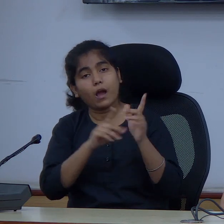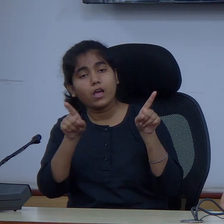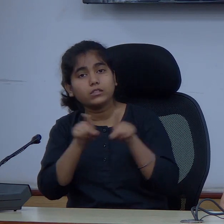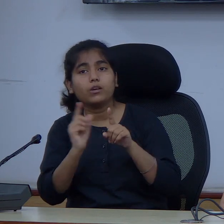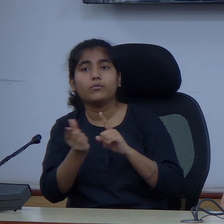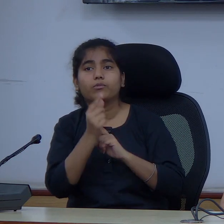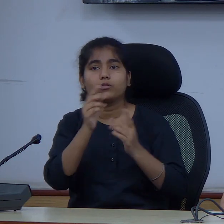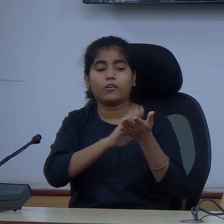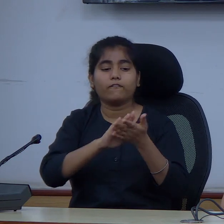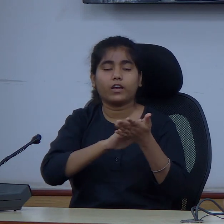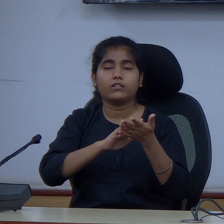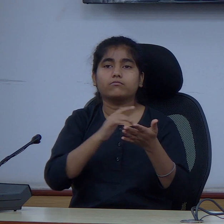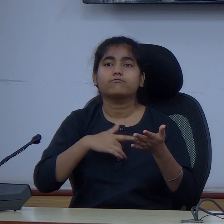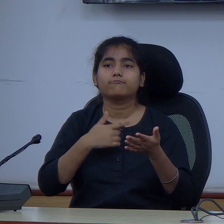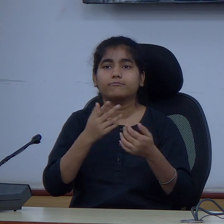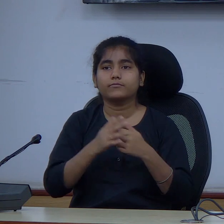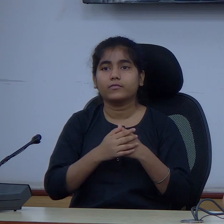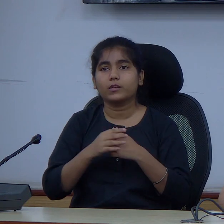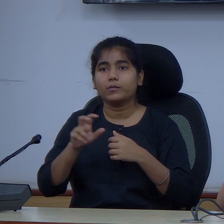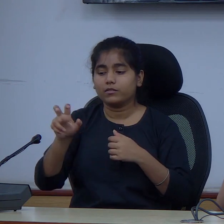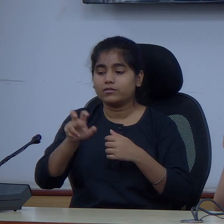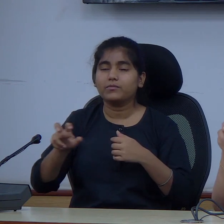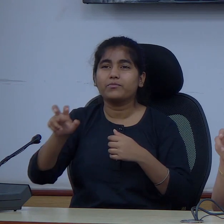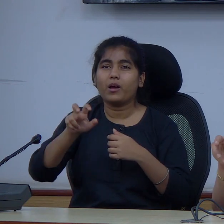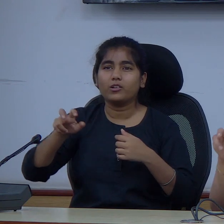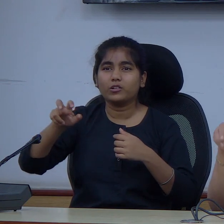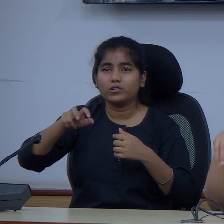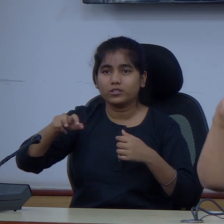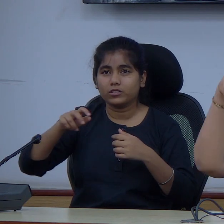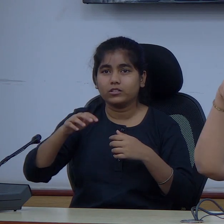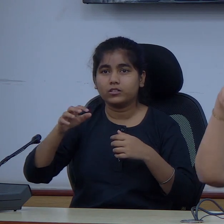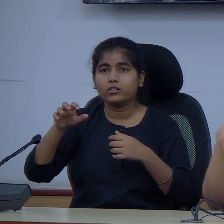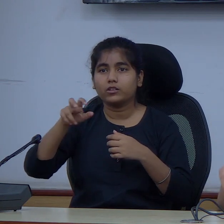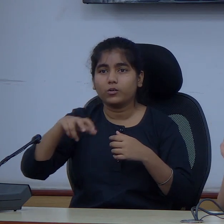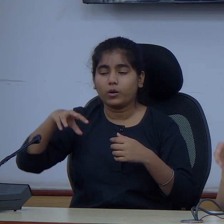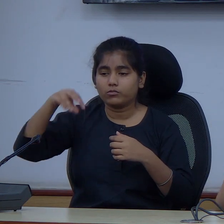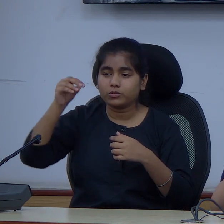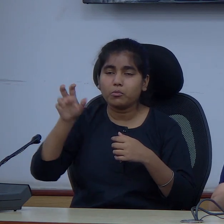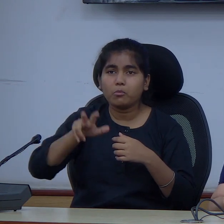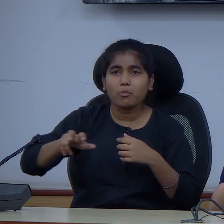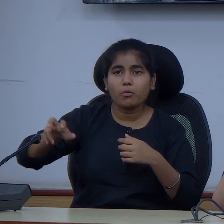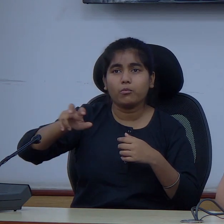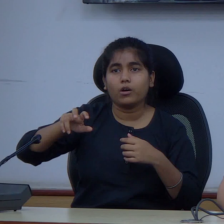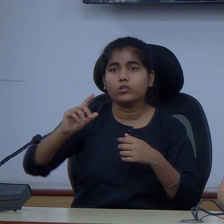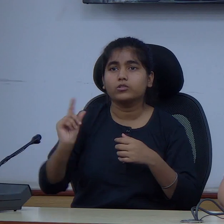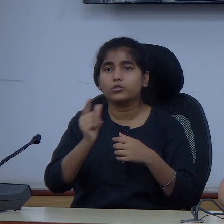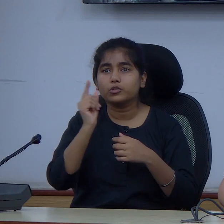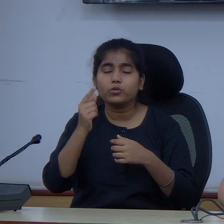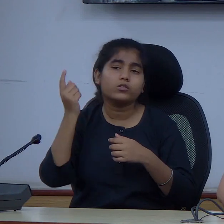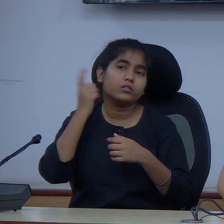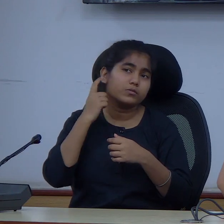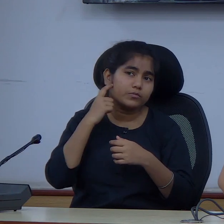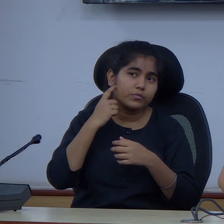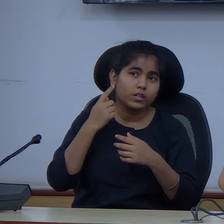है कीबोर्ड जैसे कि आप लोग यूज़ कर पाते हैं। दूसरी चीज़, आपका माउस जो होता है और एक जॉयस्टिक माउस या वर्टिकल माउस जो होता है उसको यूज़ करके